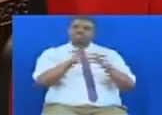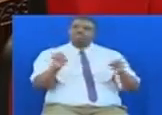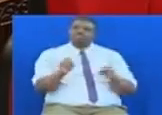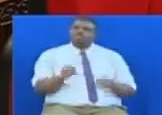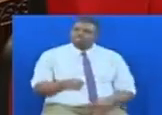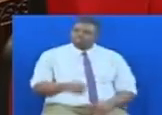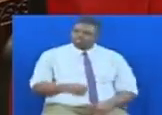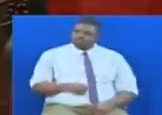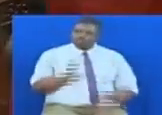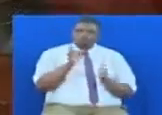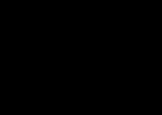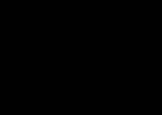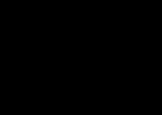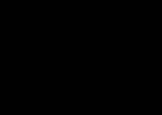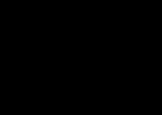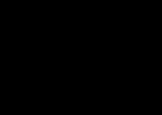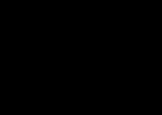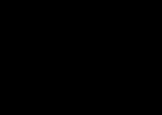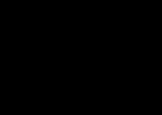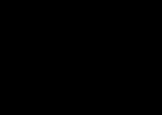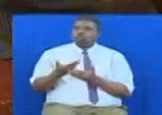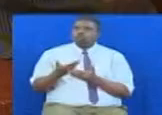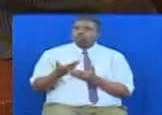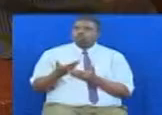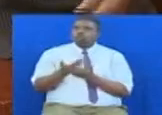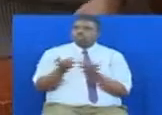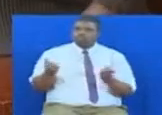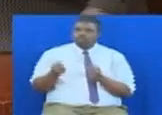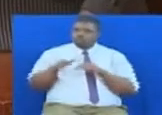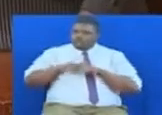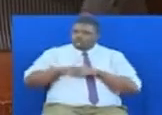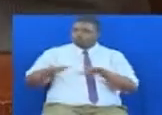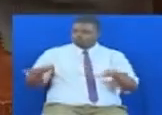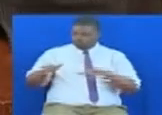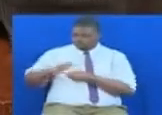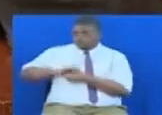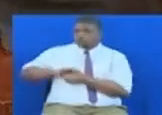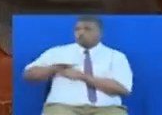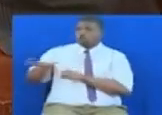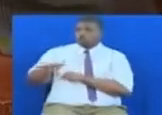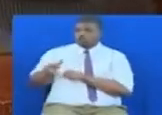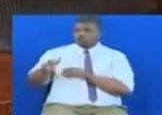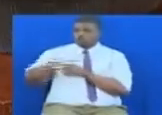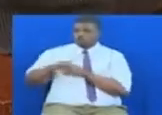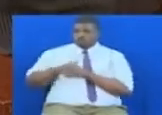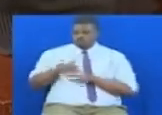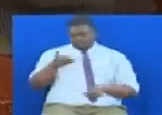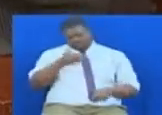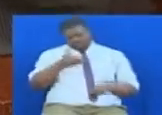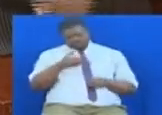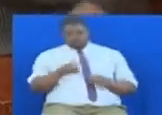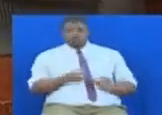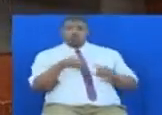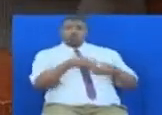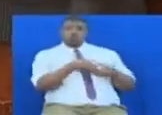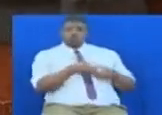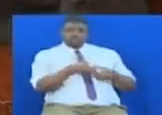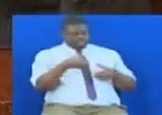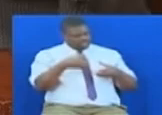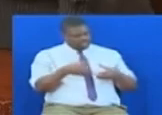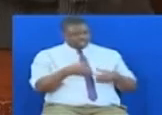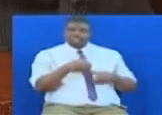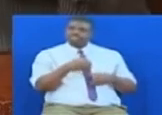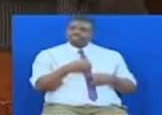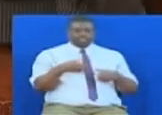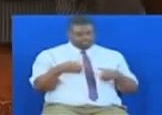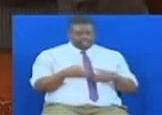Wamewafukuza wabunge bila kuwaita kwa sababu wangewaambukiza corona. Kwa hiyo wakatumia video call kamati kuu ya Chadema kumaliza tatizo. Jana